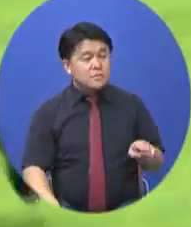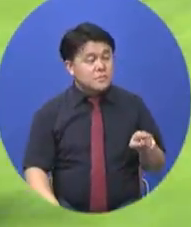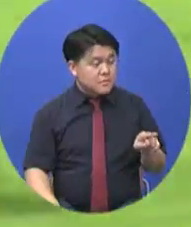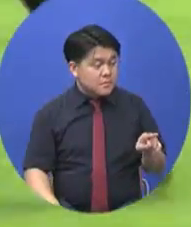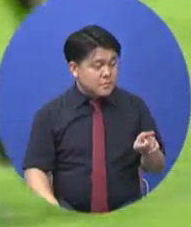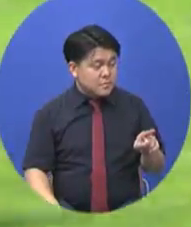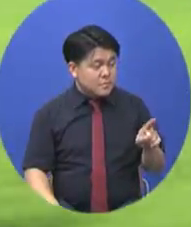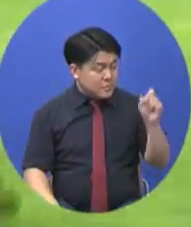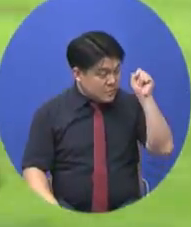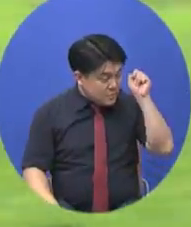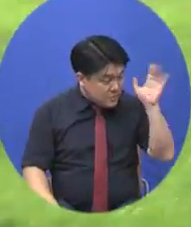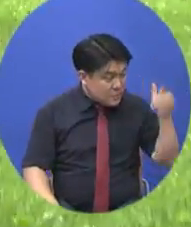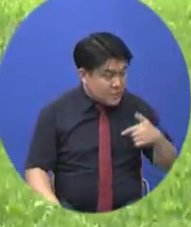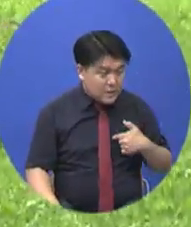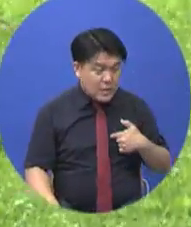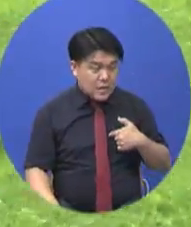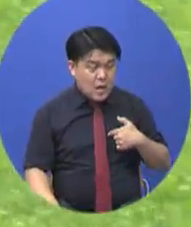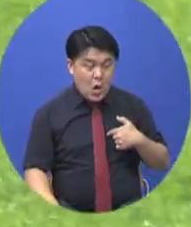너를